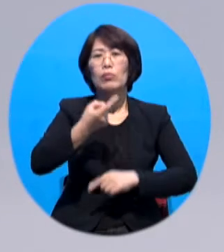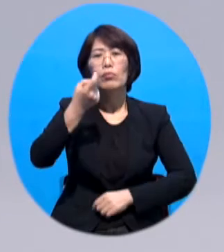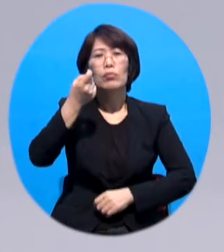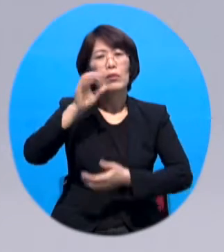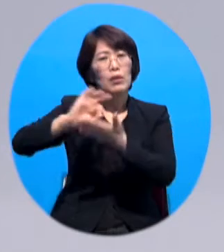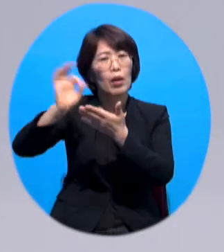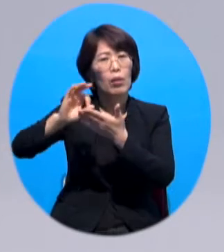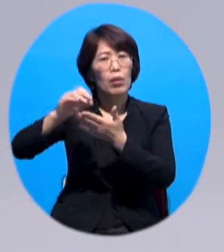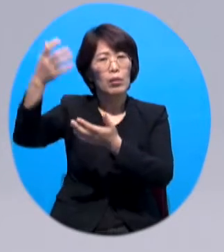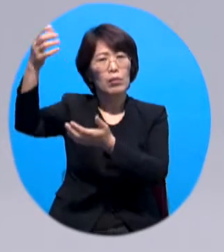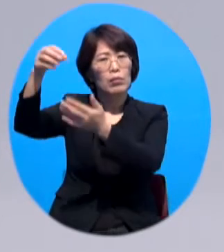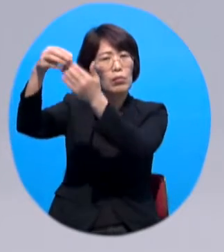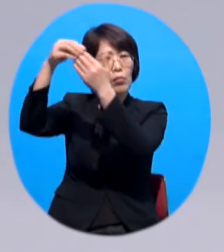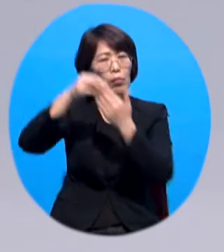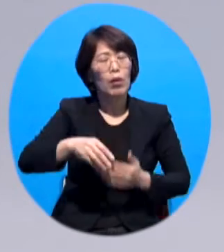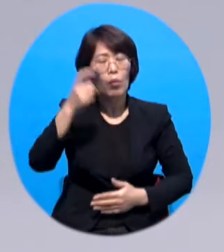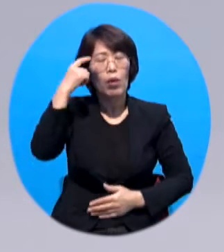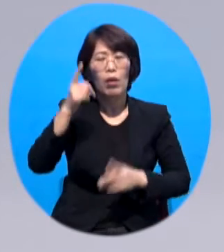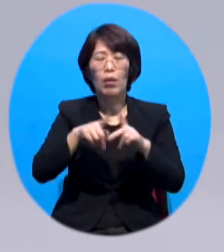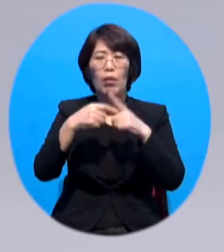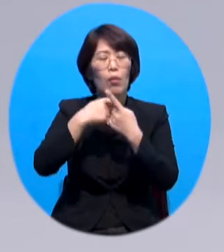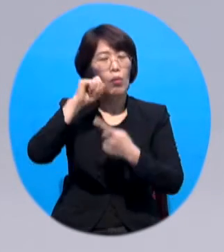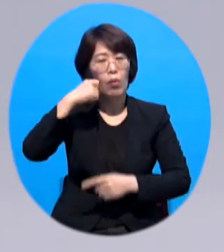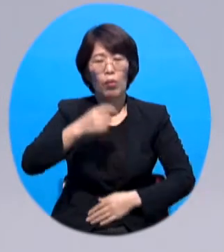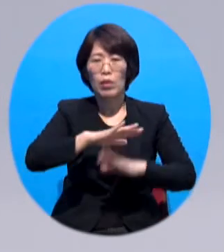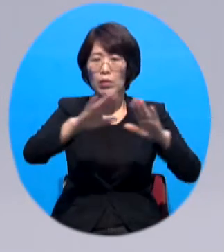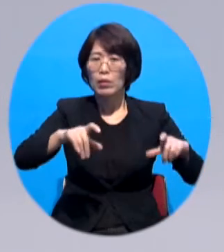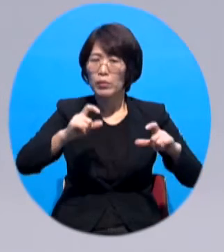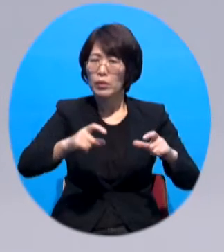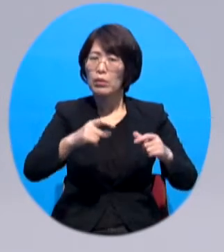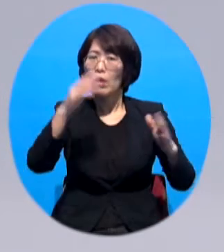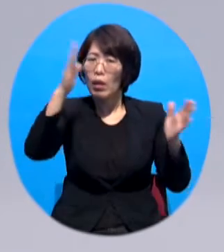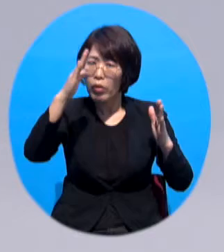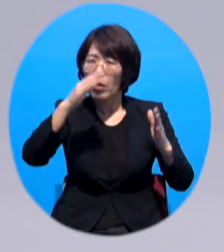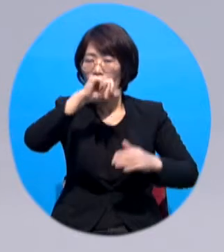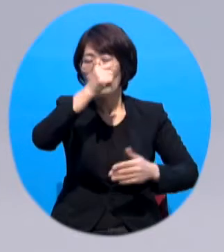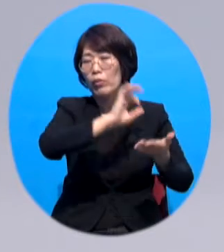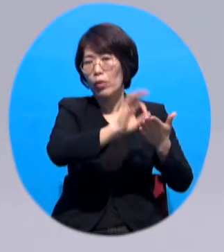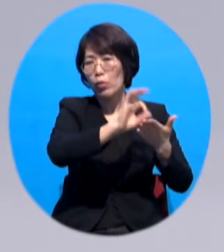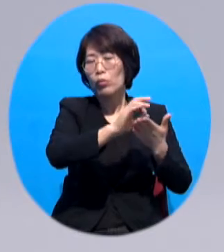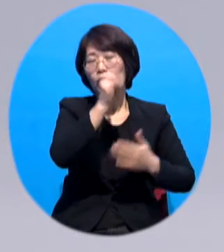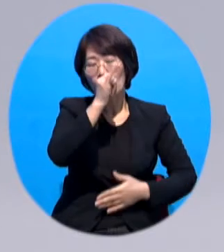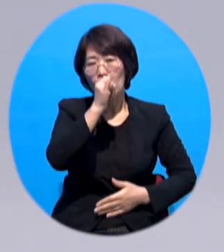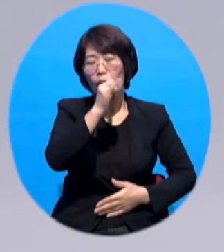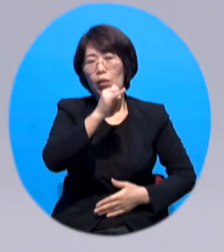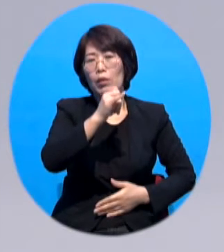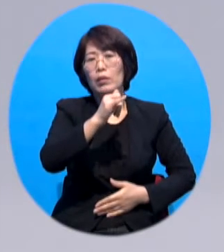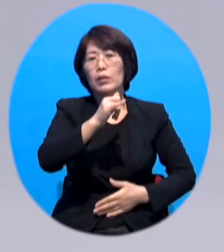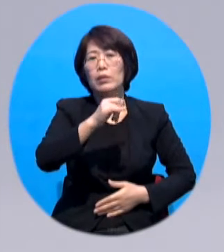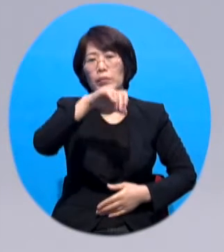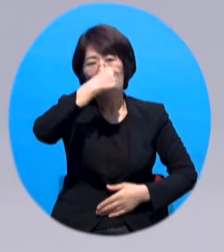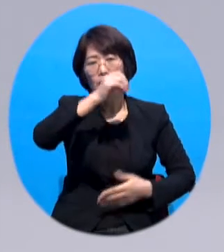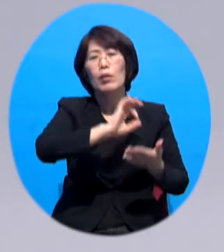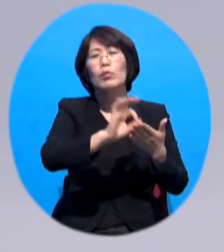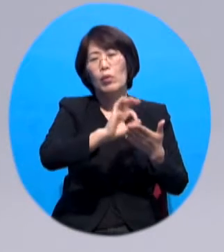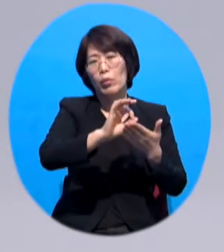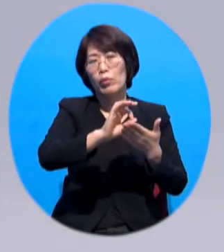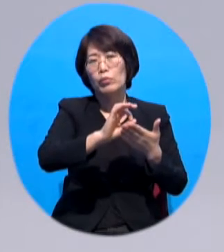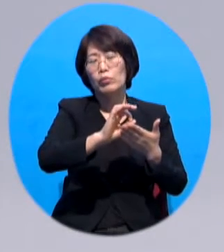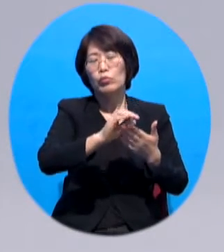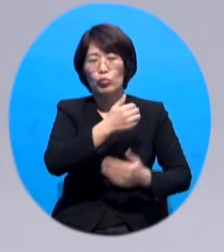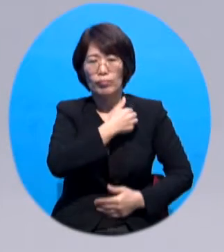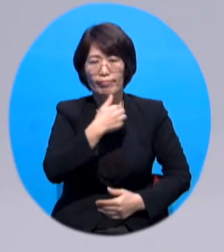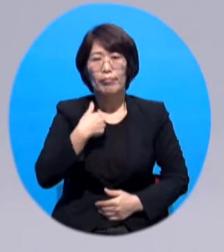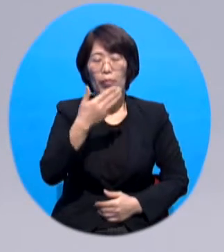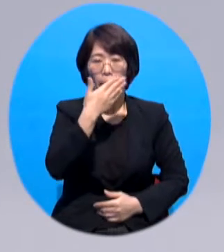것이죠 예 저는 이해할 수 없습니다 우리 전남의 아이들을 위한 예산이 라면 우리의 절박한 예 산속에서 쓰는 것을 얼마든지 서울